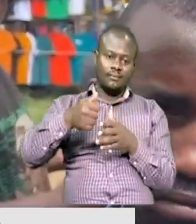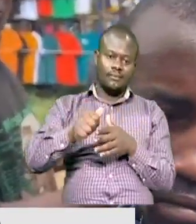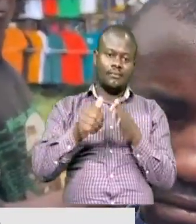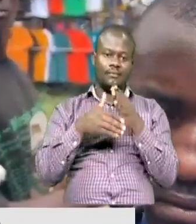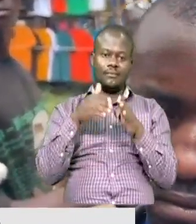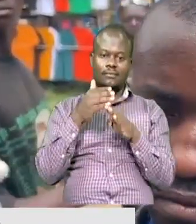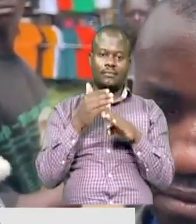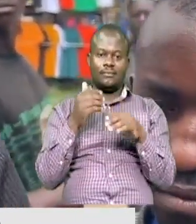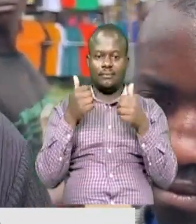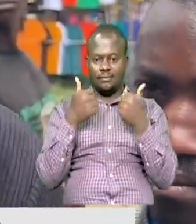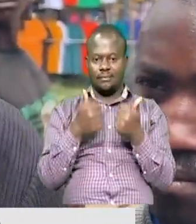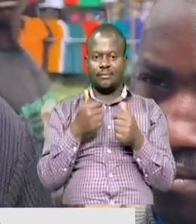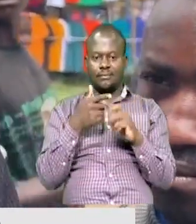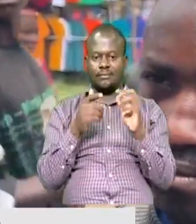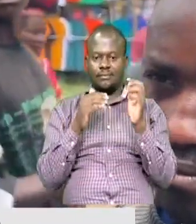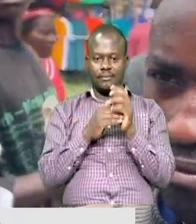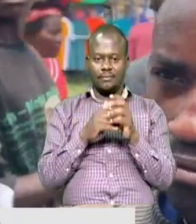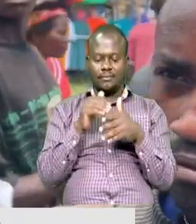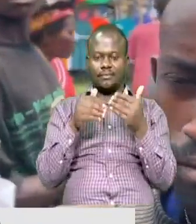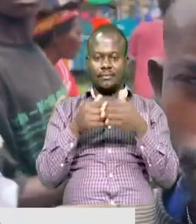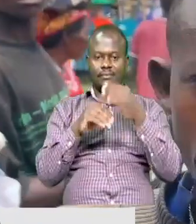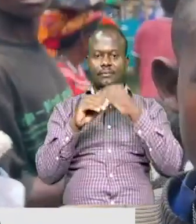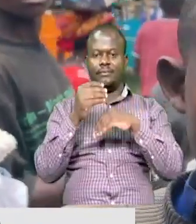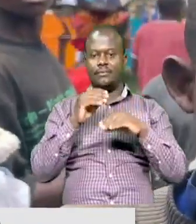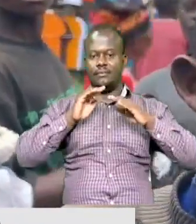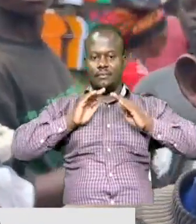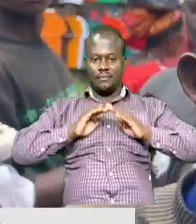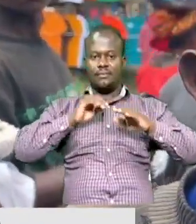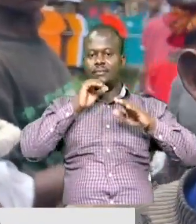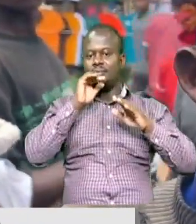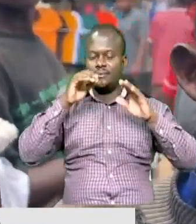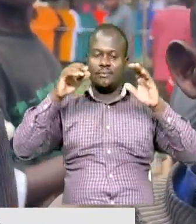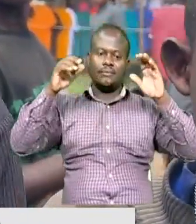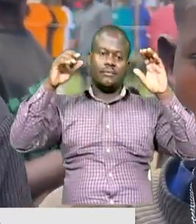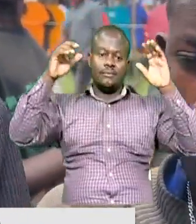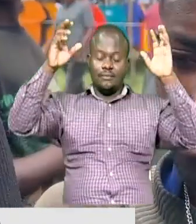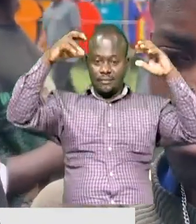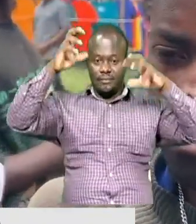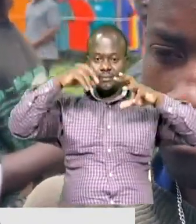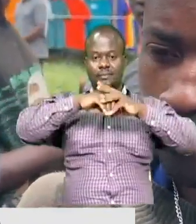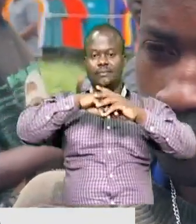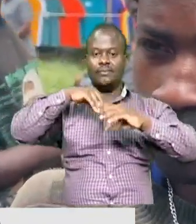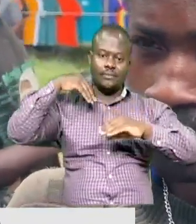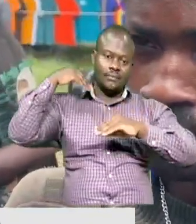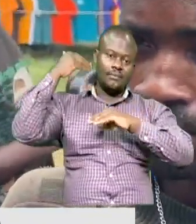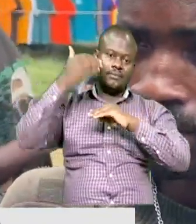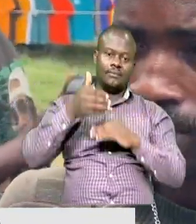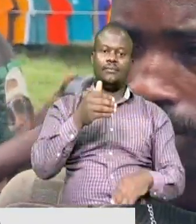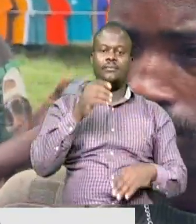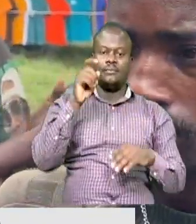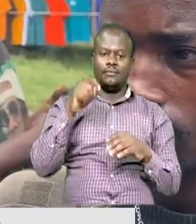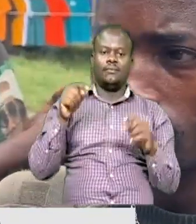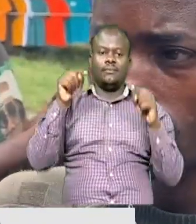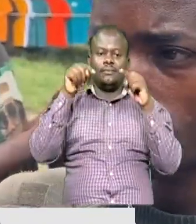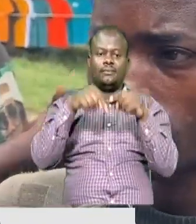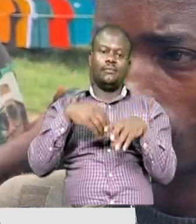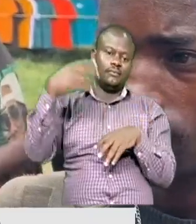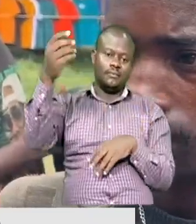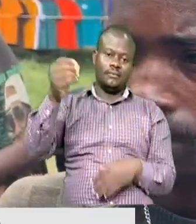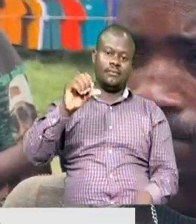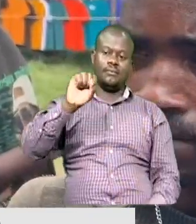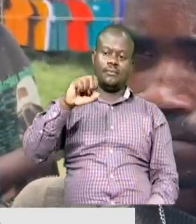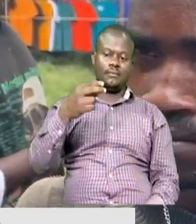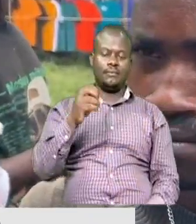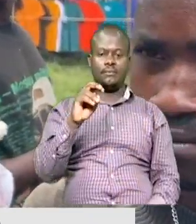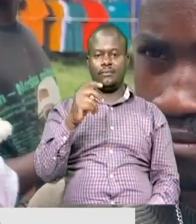ryakubakwa neza hanyuma noneho bagacuruza batekanye batanyagirwa ni nyuma y'uko irindi soko rya kabaye ryarajangaha ryajyanywe shonga